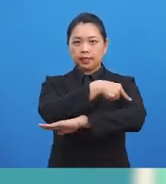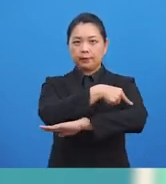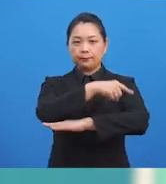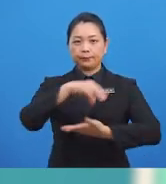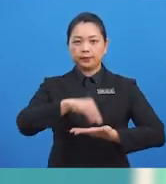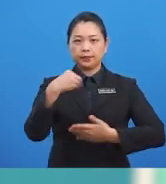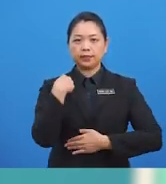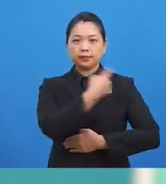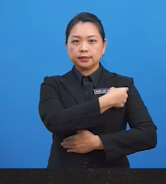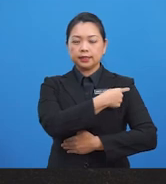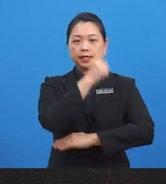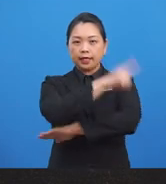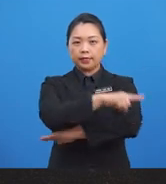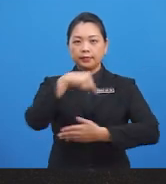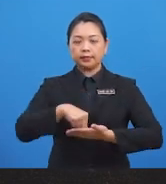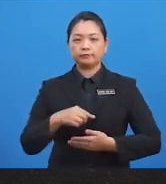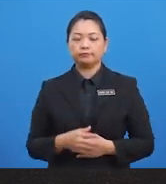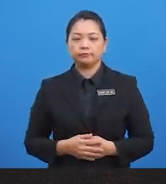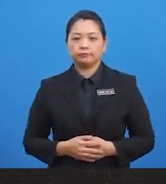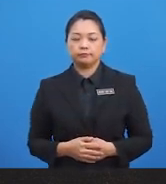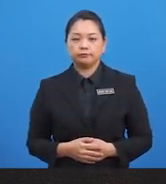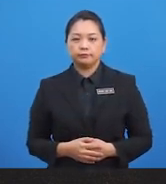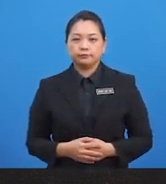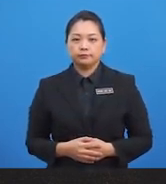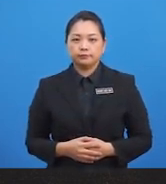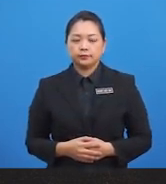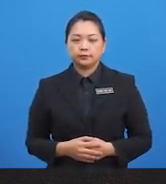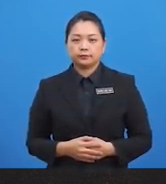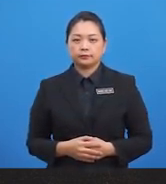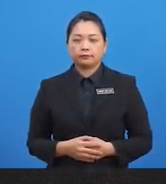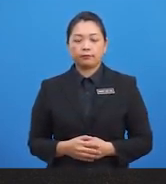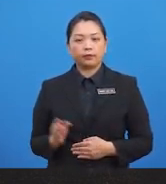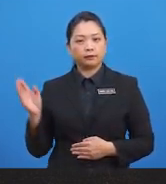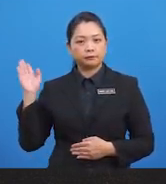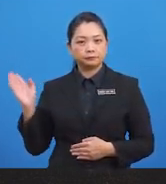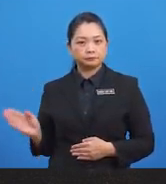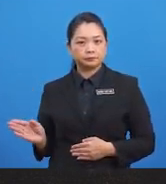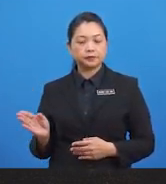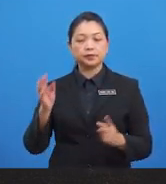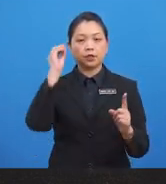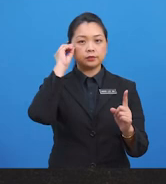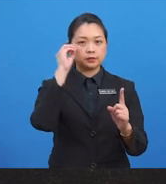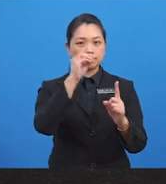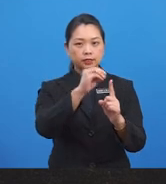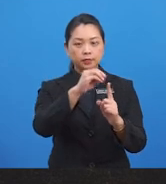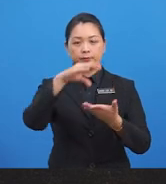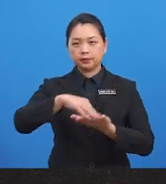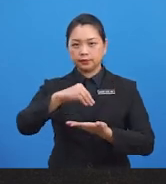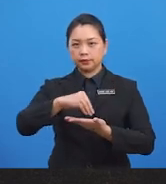kita hari ini. Berikut adalah objektif pembelajaran kita pada hari ini.